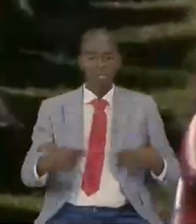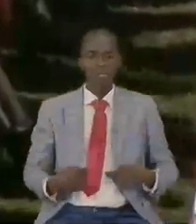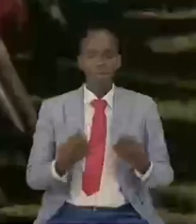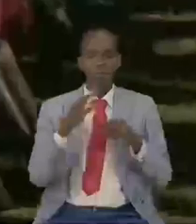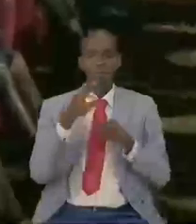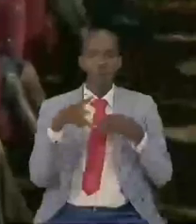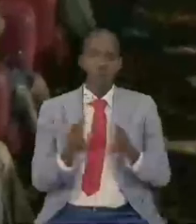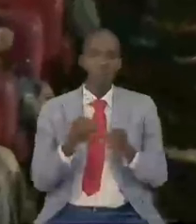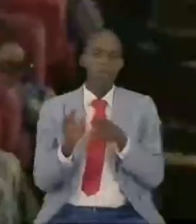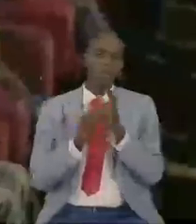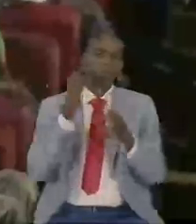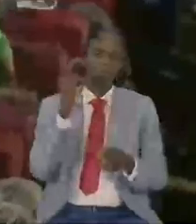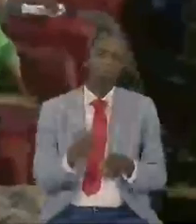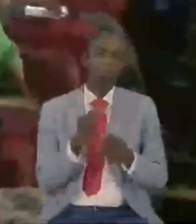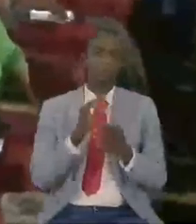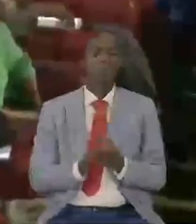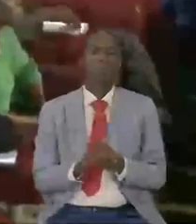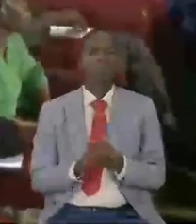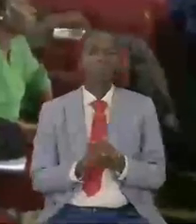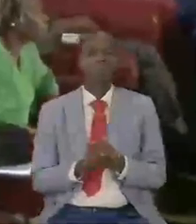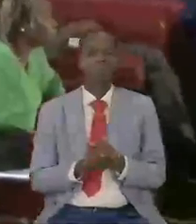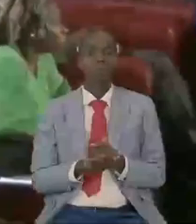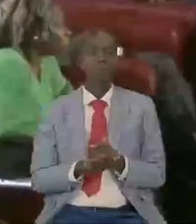toi. Vous savez,